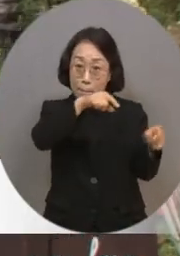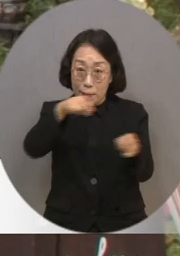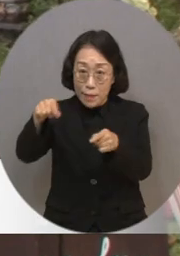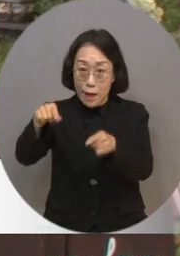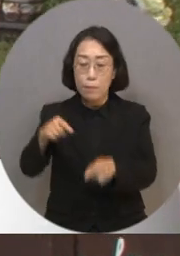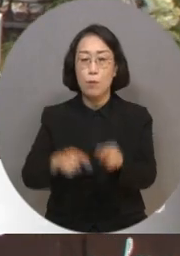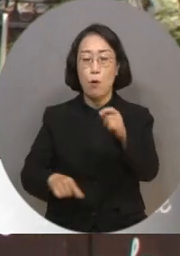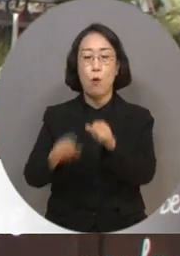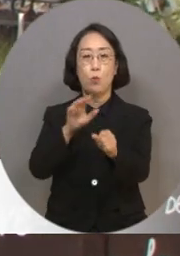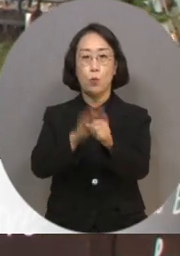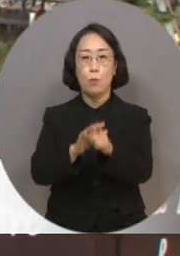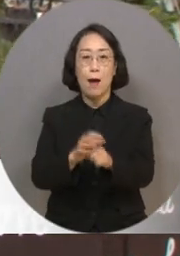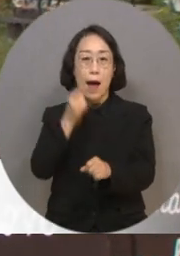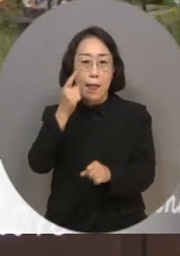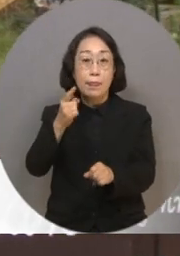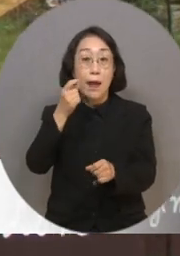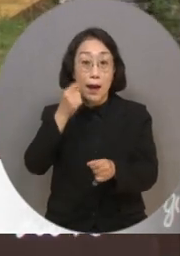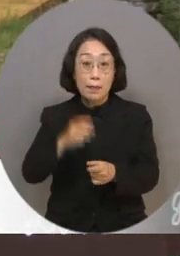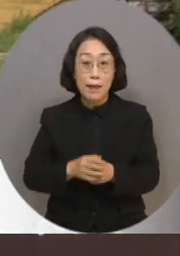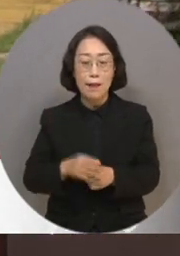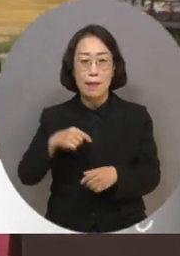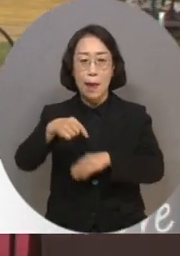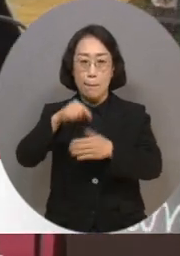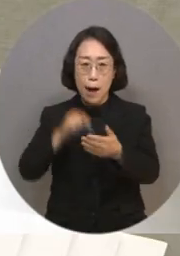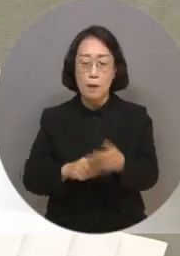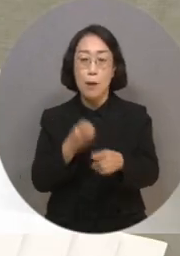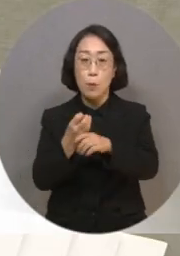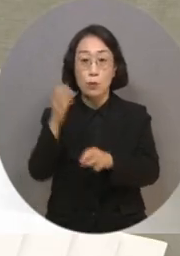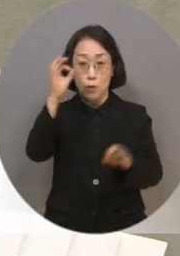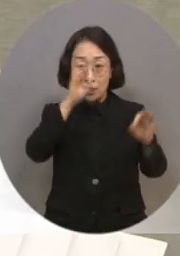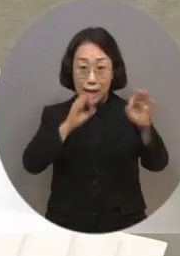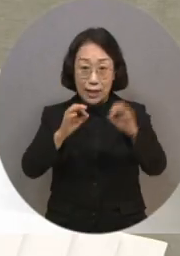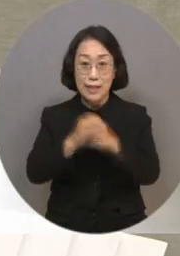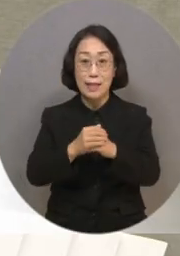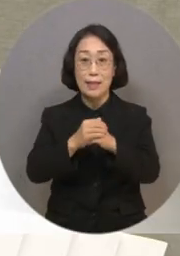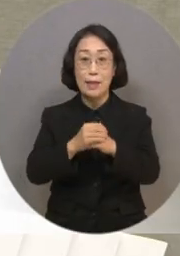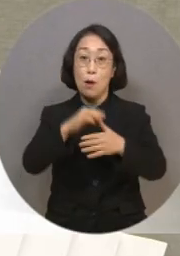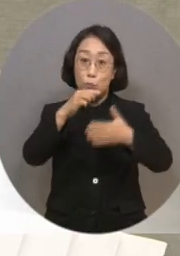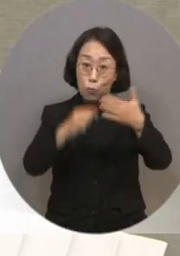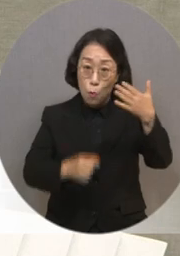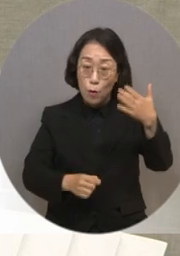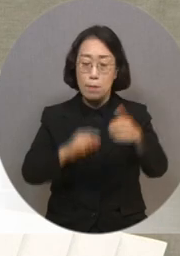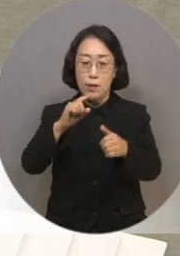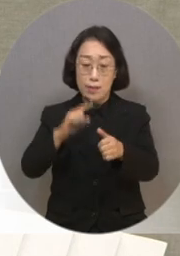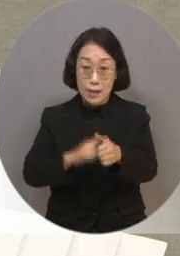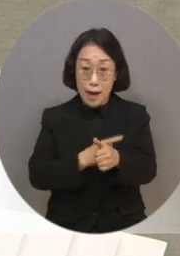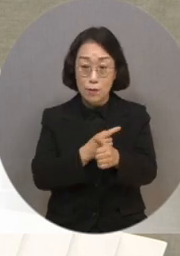물론 달 프로그램 내마음의 석 찾기를 통해 자연스운을